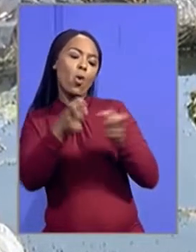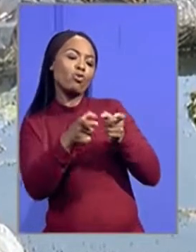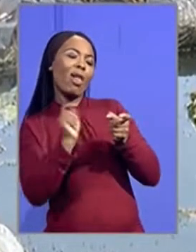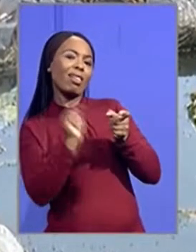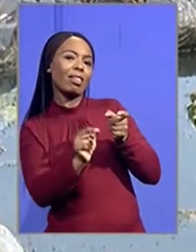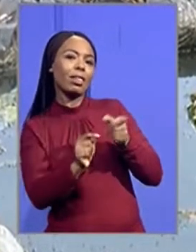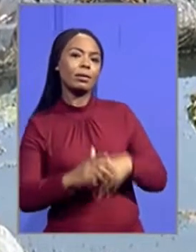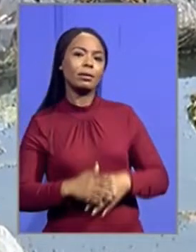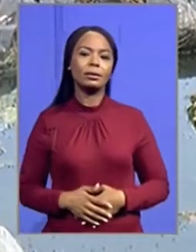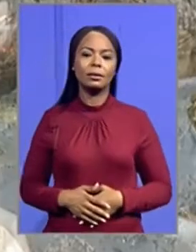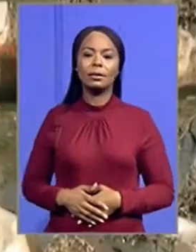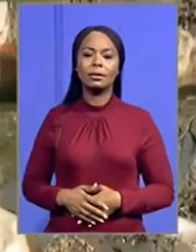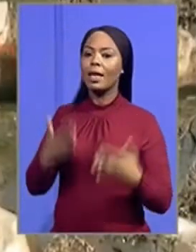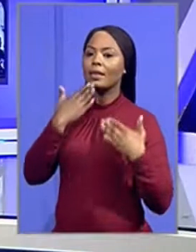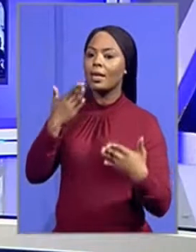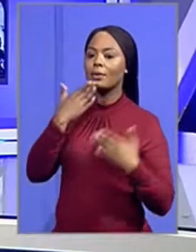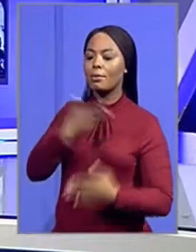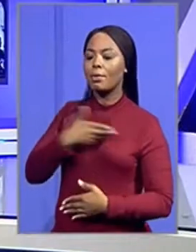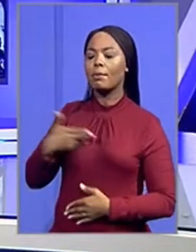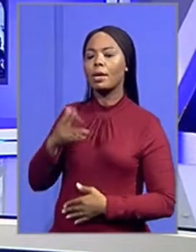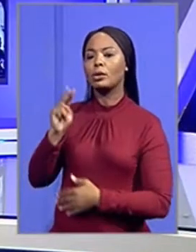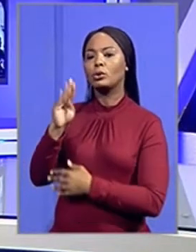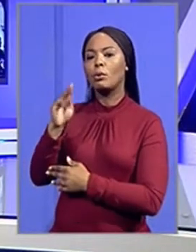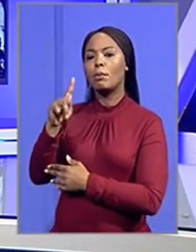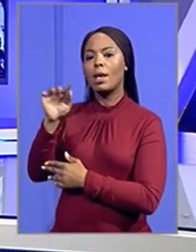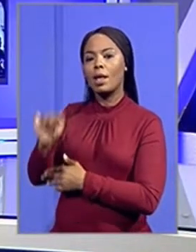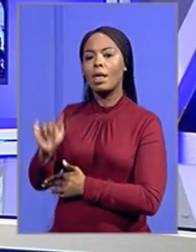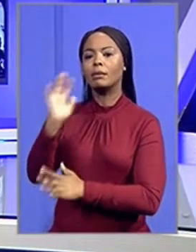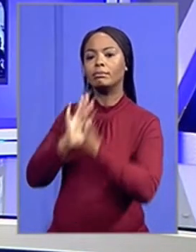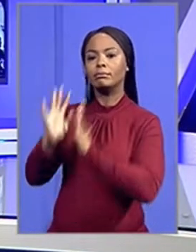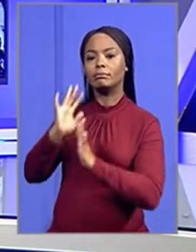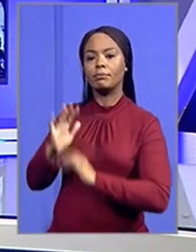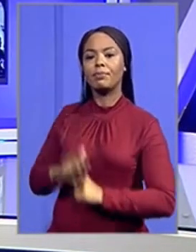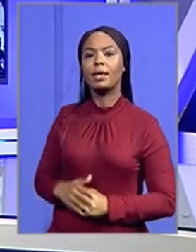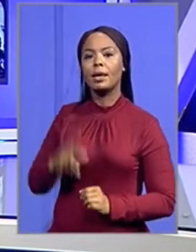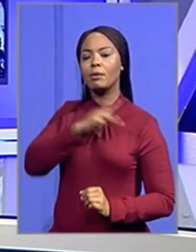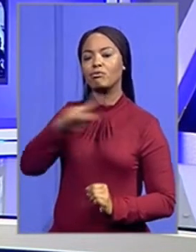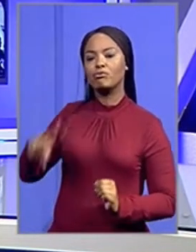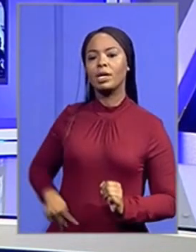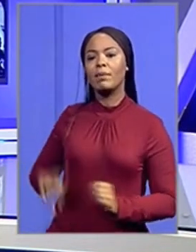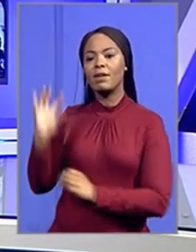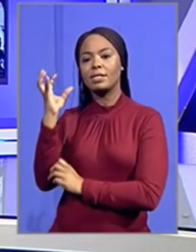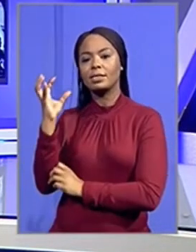ra leboga Mentombela ka gore nopolela ka boripana se se diragetseng tona kgolo ya province ya Free State Mercy Sintombela.